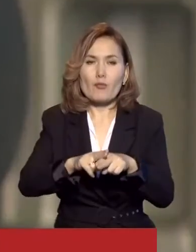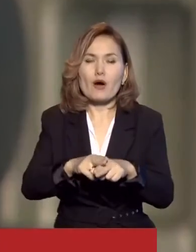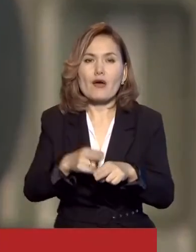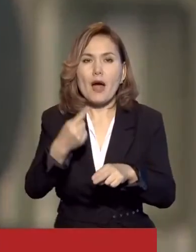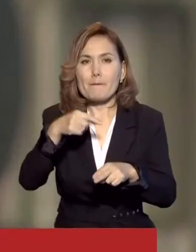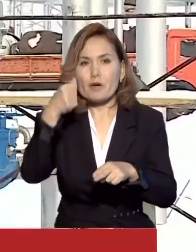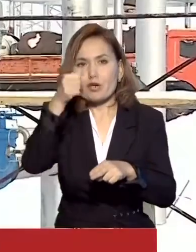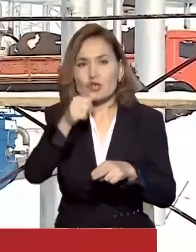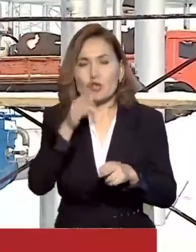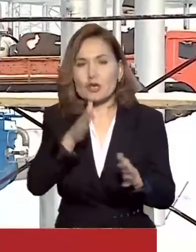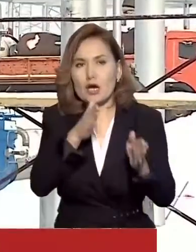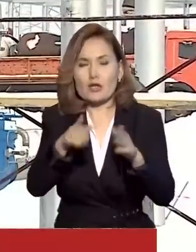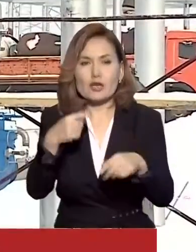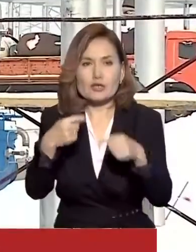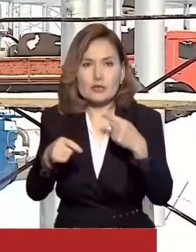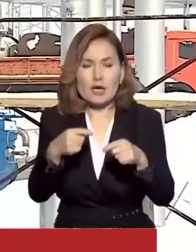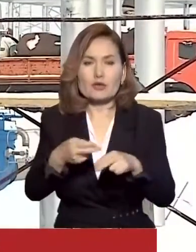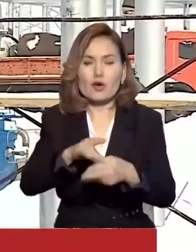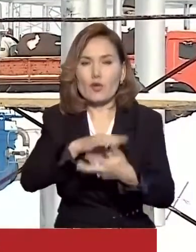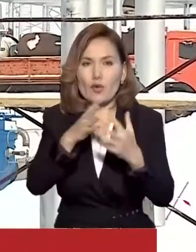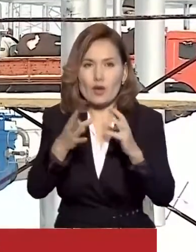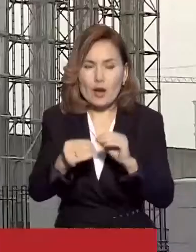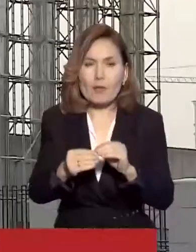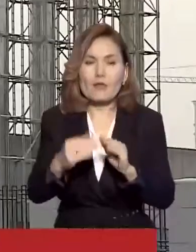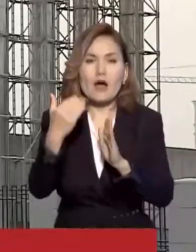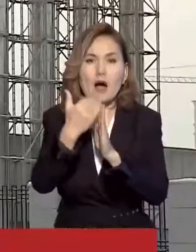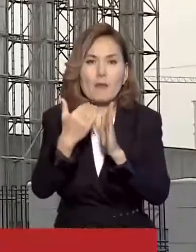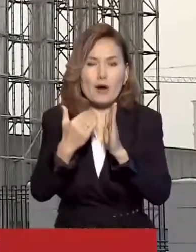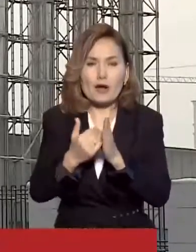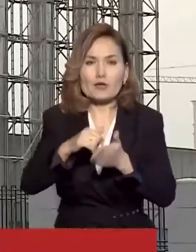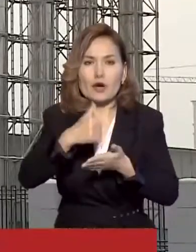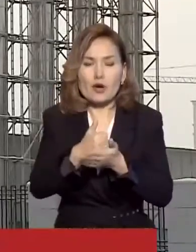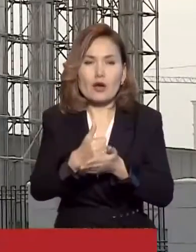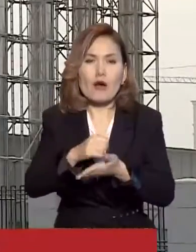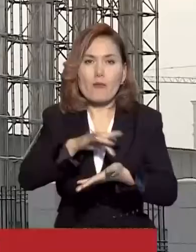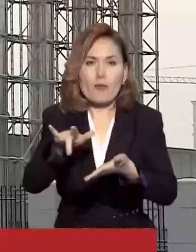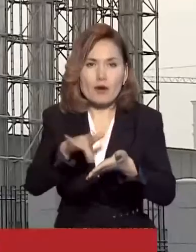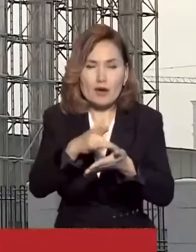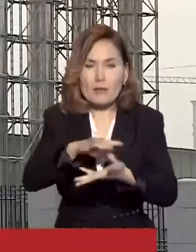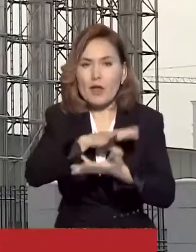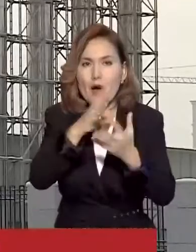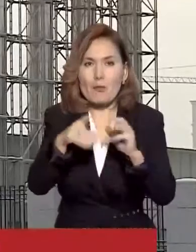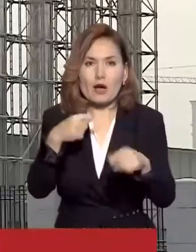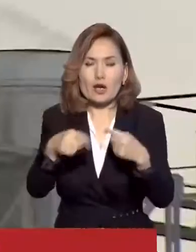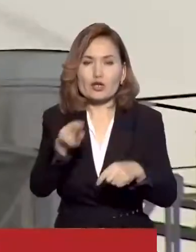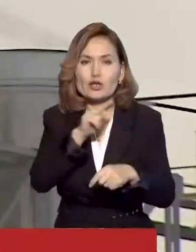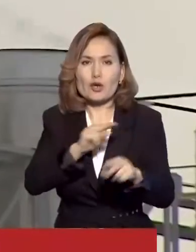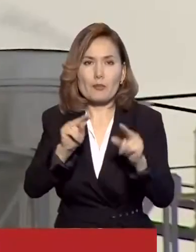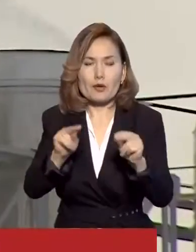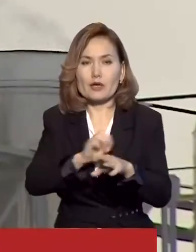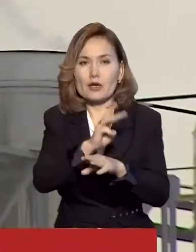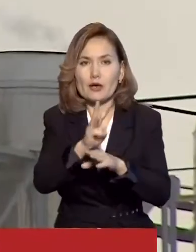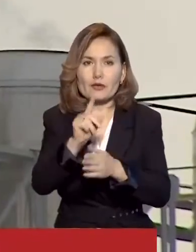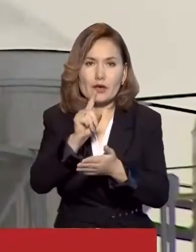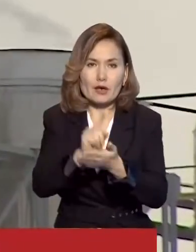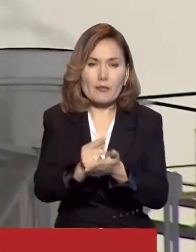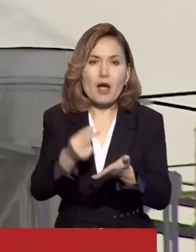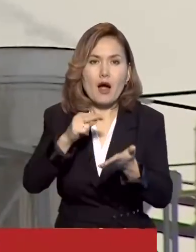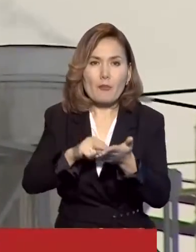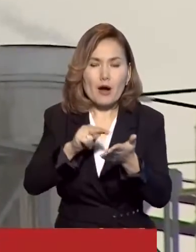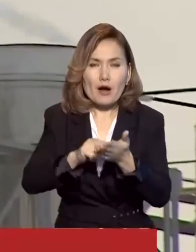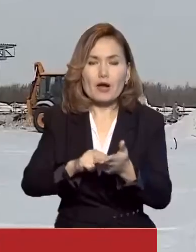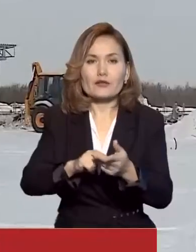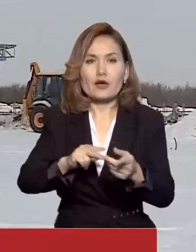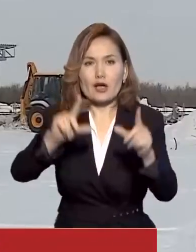өткізуді бір жылға шегеруді бұйырды. Осы кезеңде нормативті құқықтық базаны мұқият әзірлеп, сауда алаңдары жұмысының ашық болуын қамту, бағаның күрт